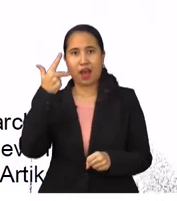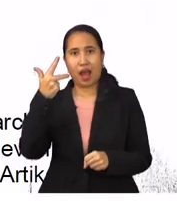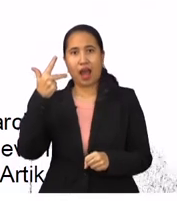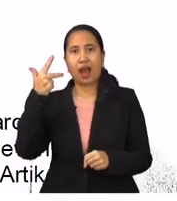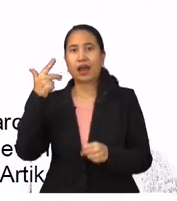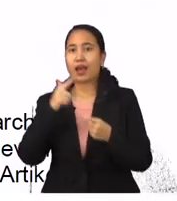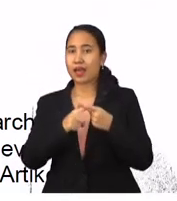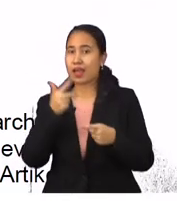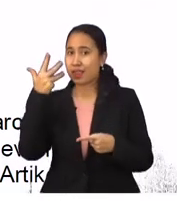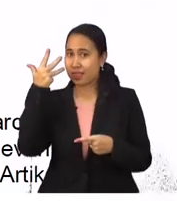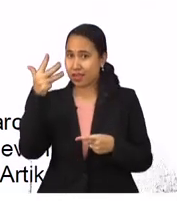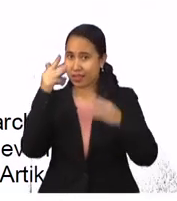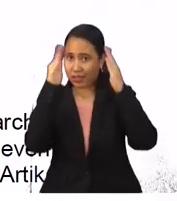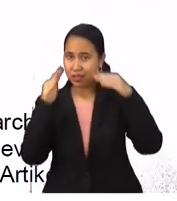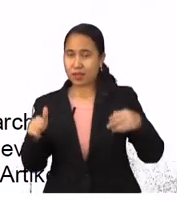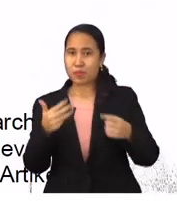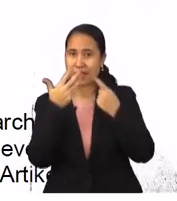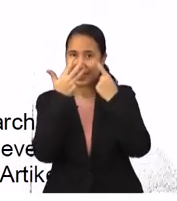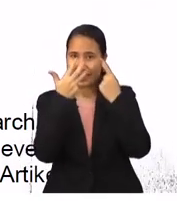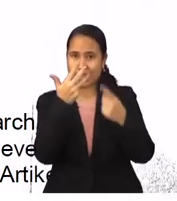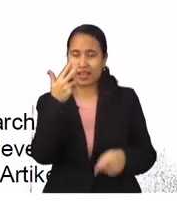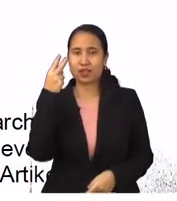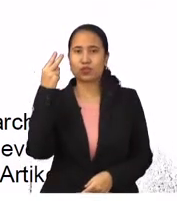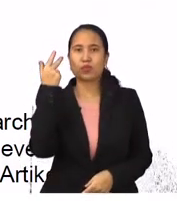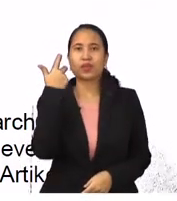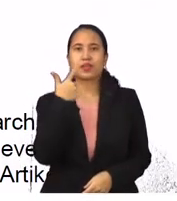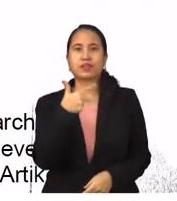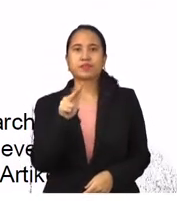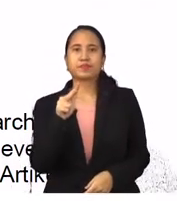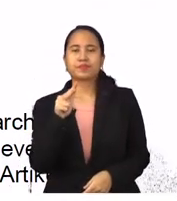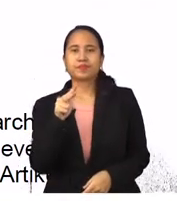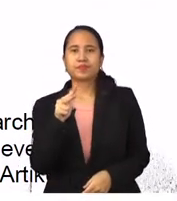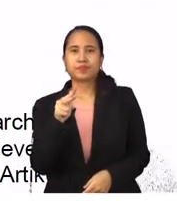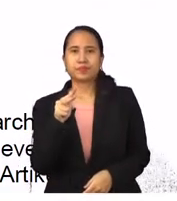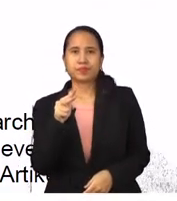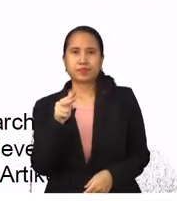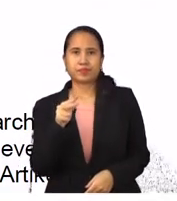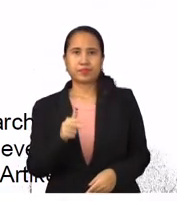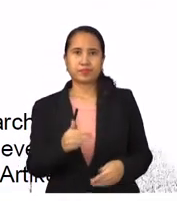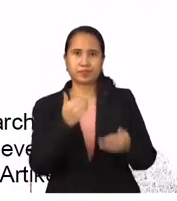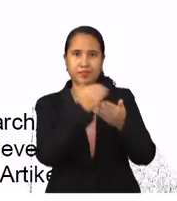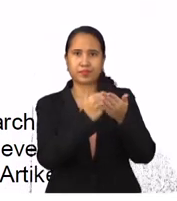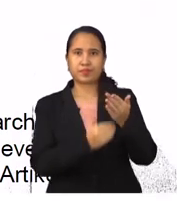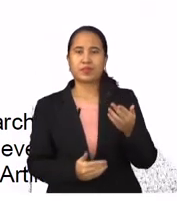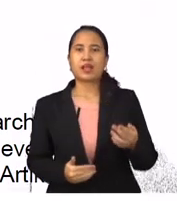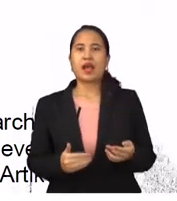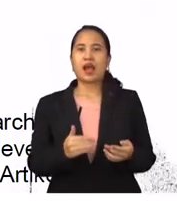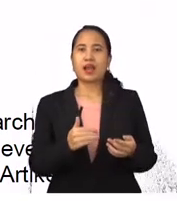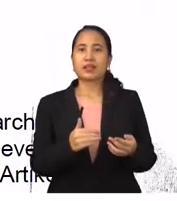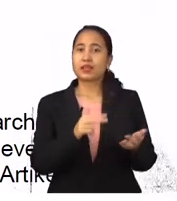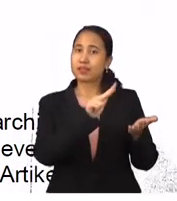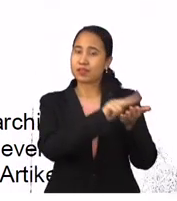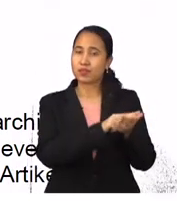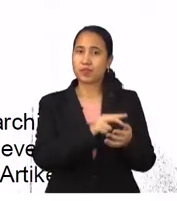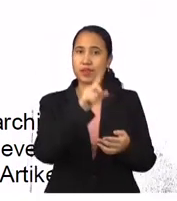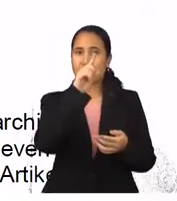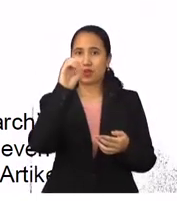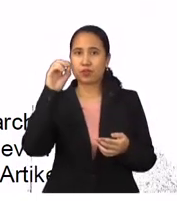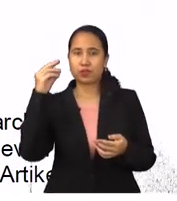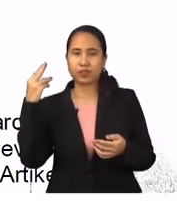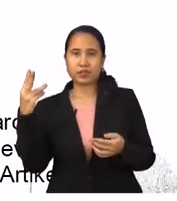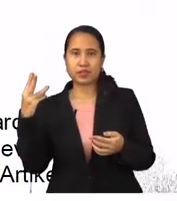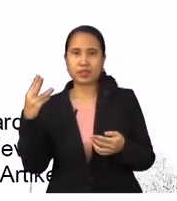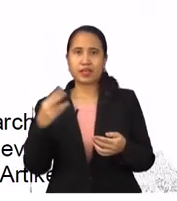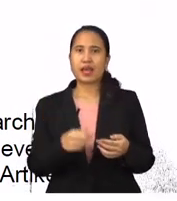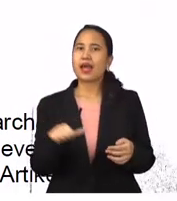9 december 1982, zoals omschreven in de dagvaarding in verband met de artikelen 347,